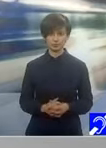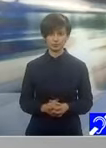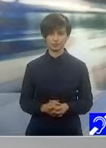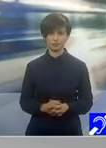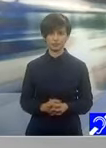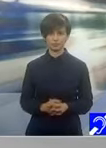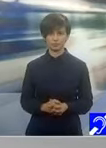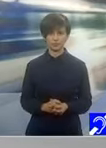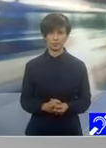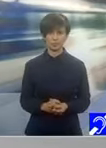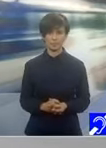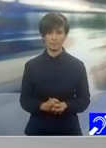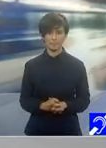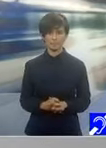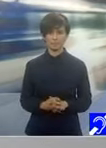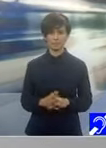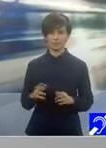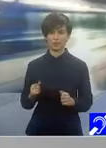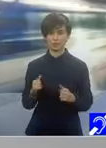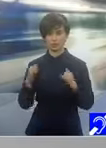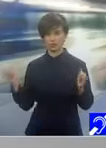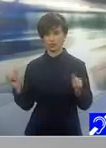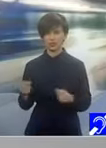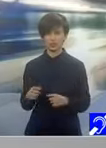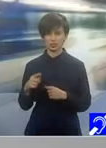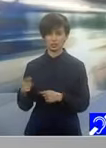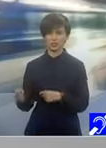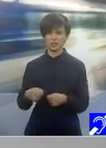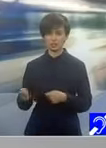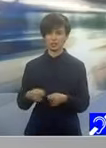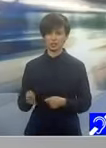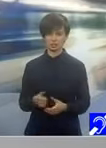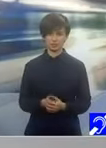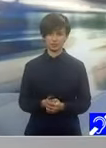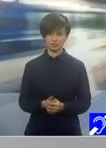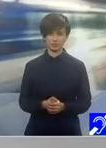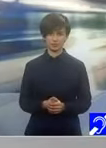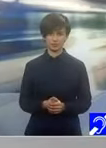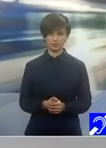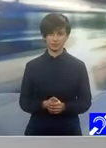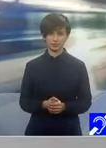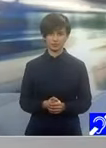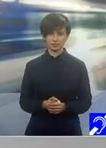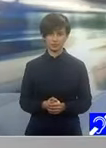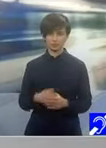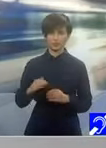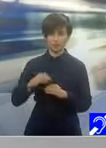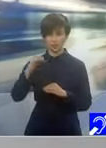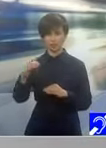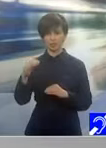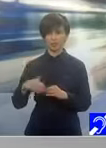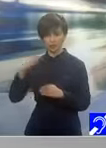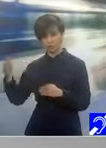Bun. Atunci continuați campania, clar. Da, mai ales că, așa cum spuneam, etapa următoare este